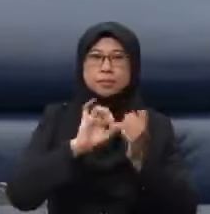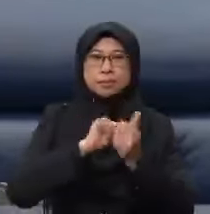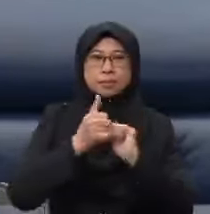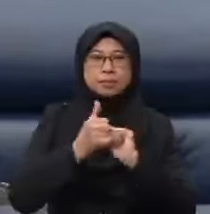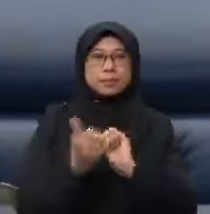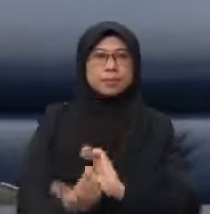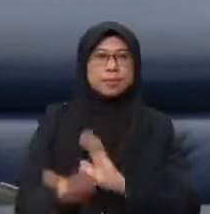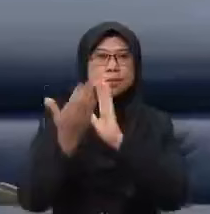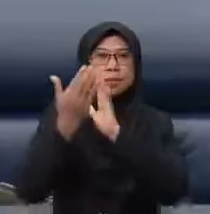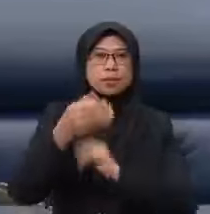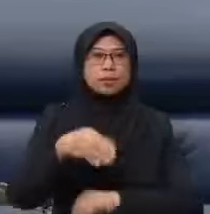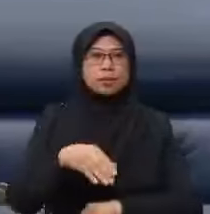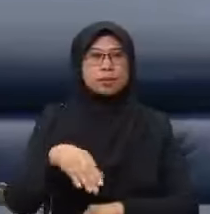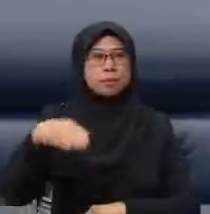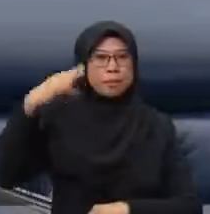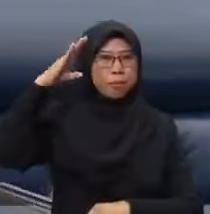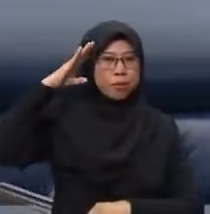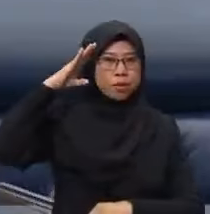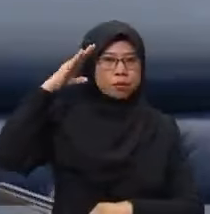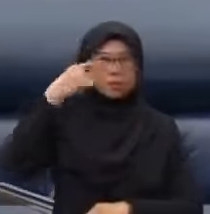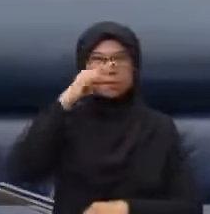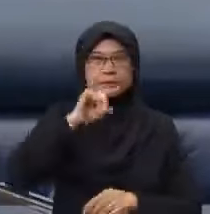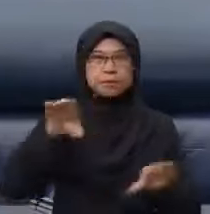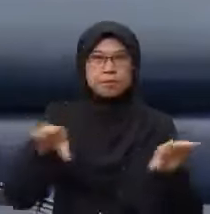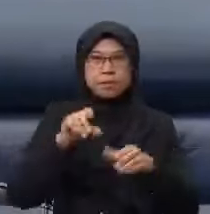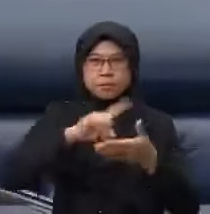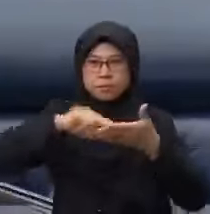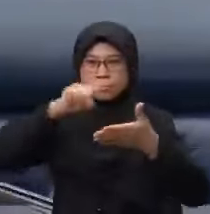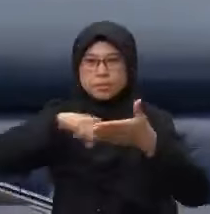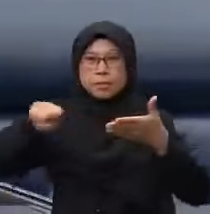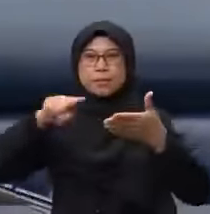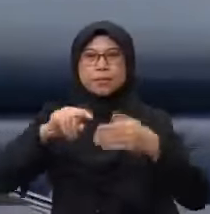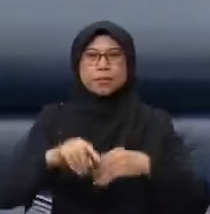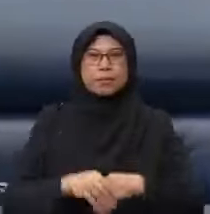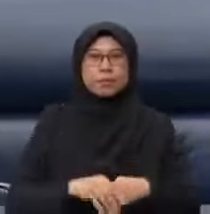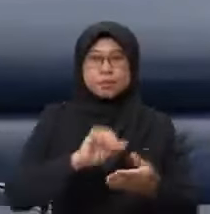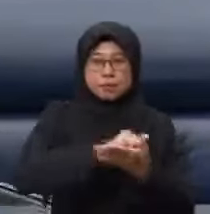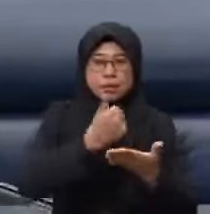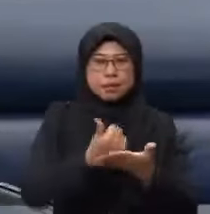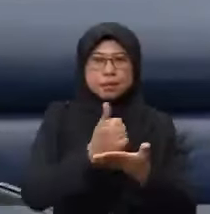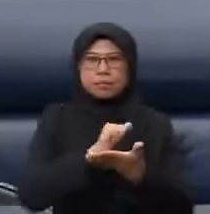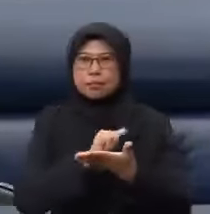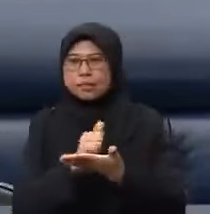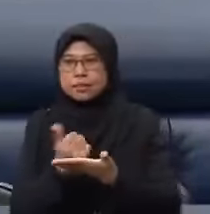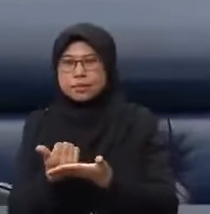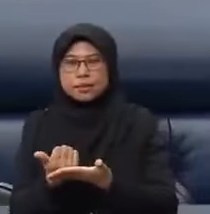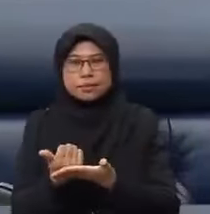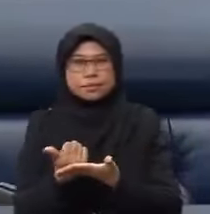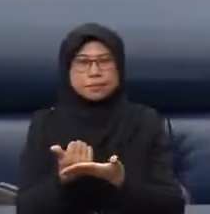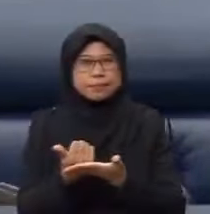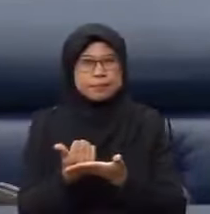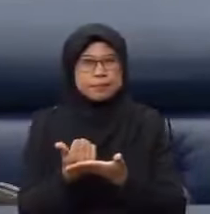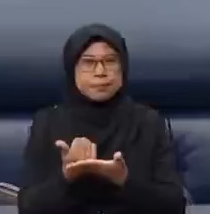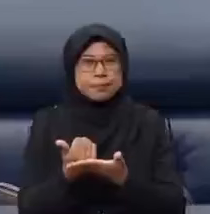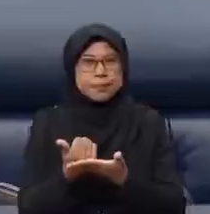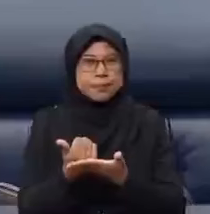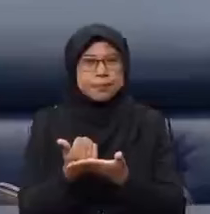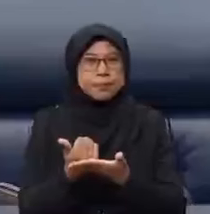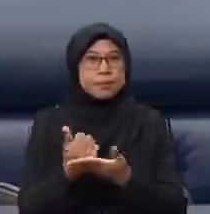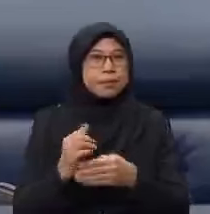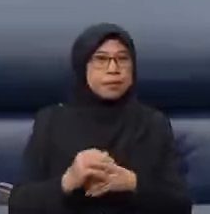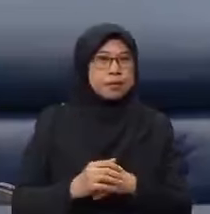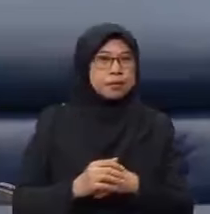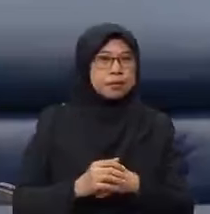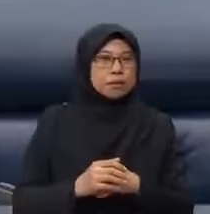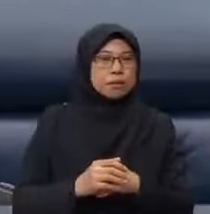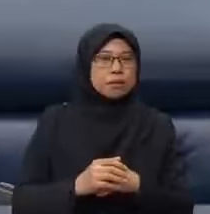dihadapi oleh pihak pdrm untuk membuat siasatan ialah aspek profiling bagi akaun-akaun yang membuat er ataupun er